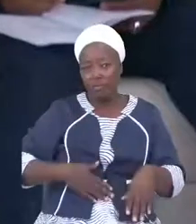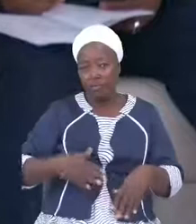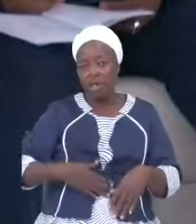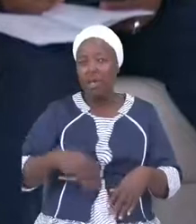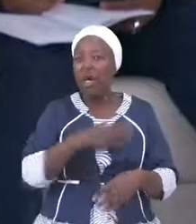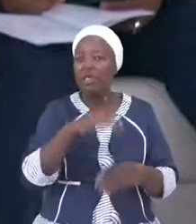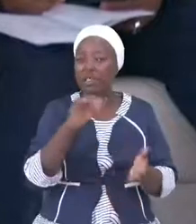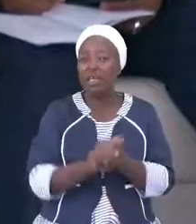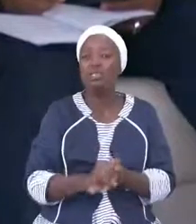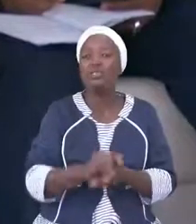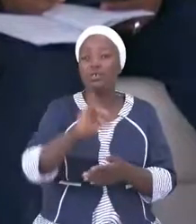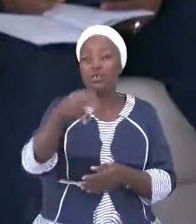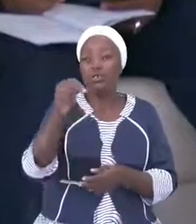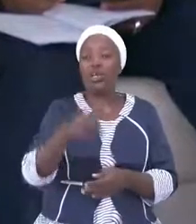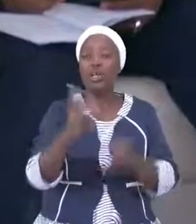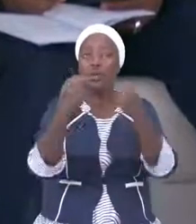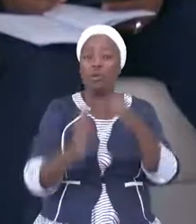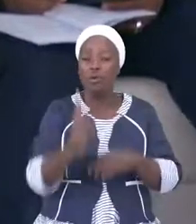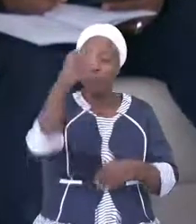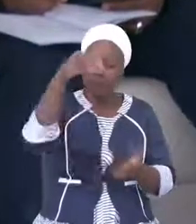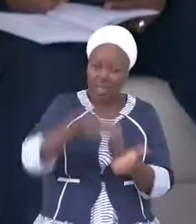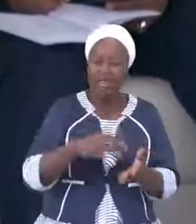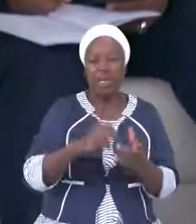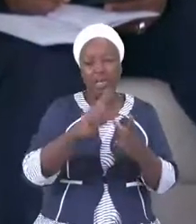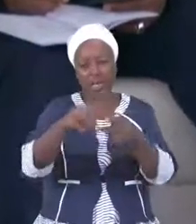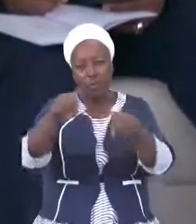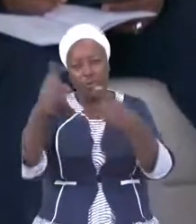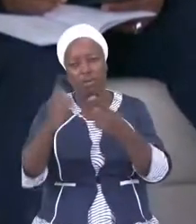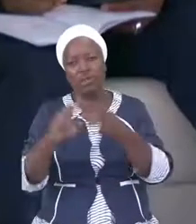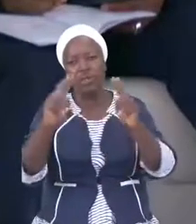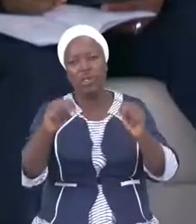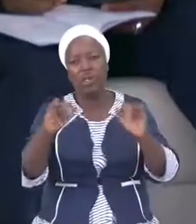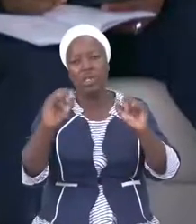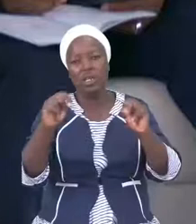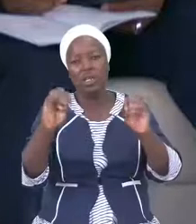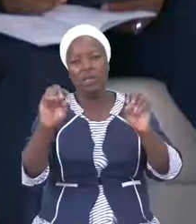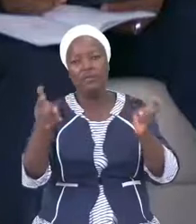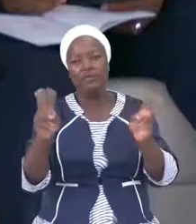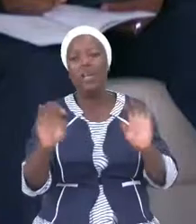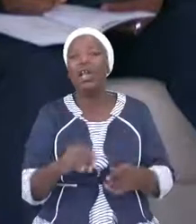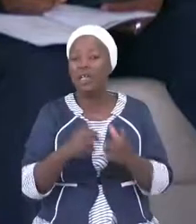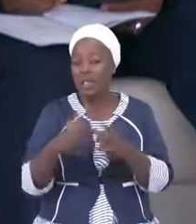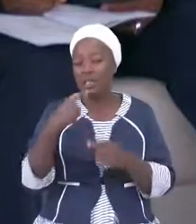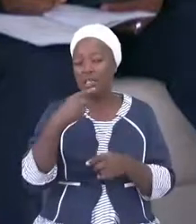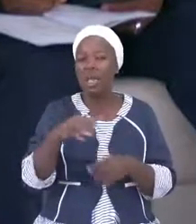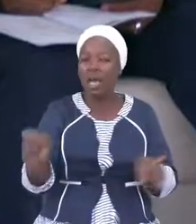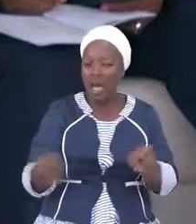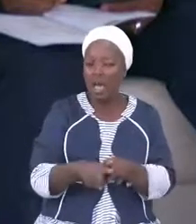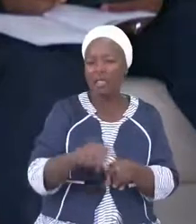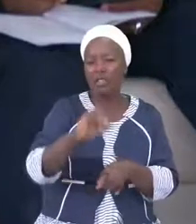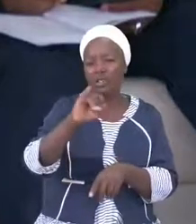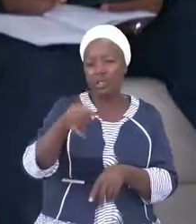du poisson. Que Jonas en était sorti et il était allé à Ninive. Et